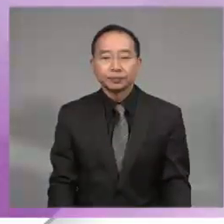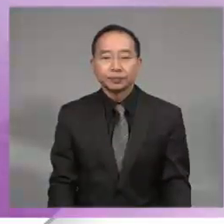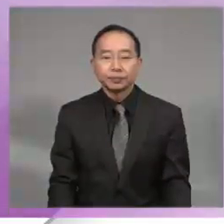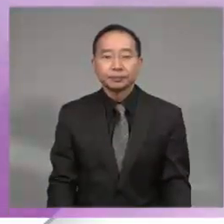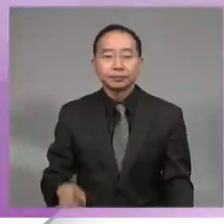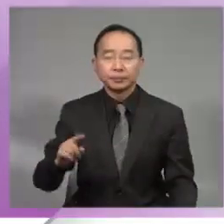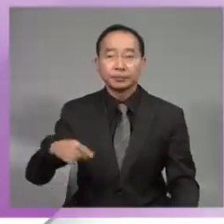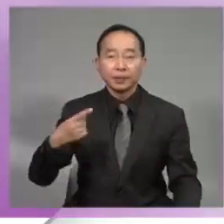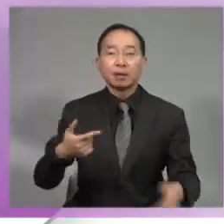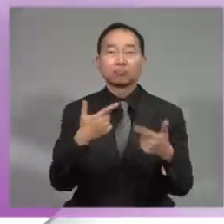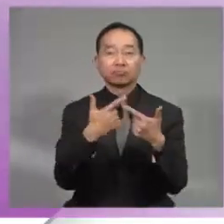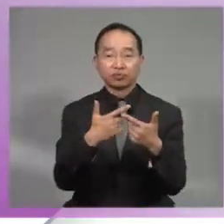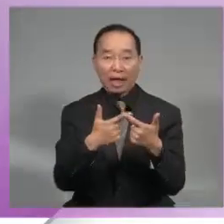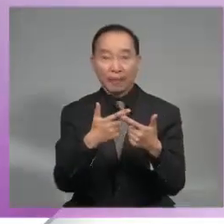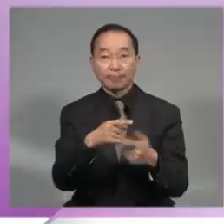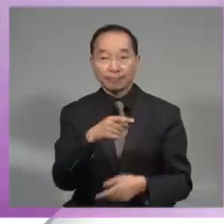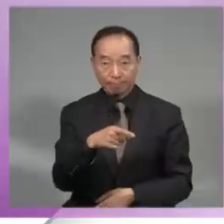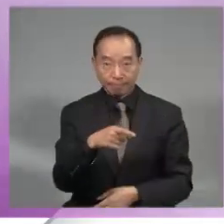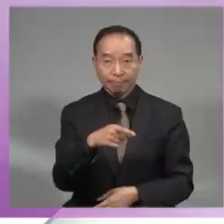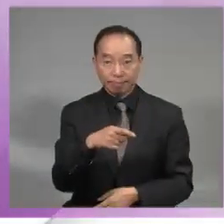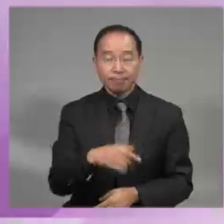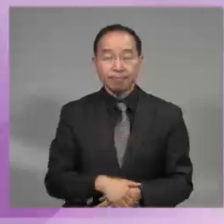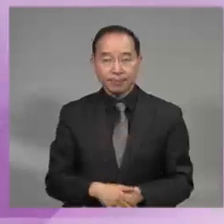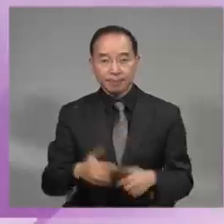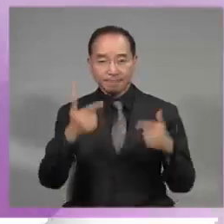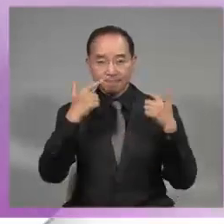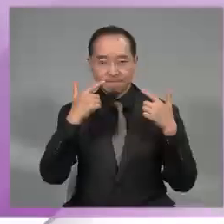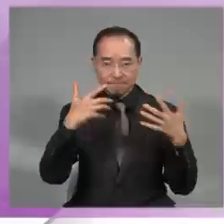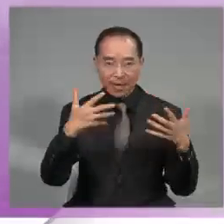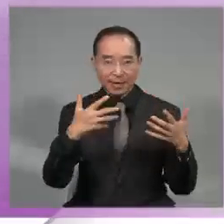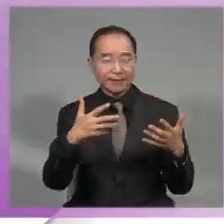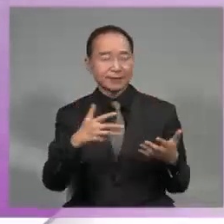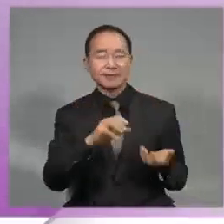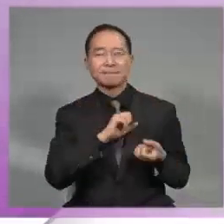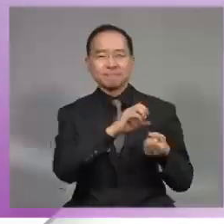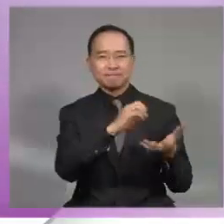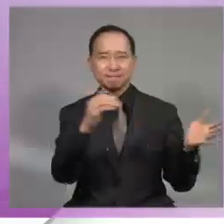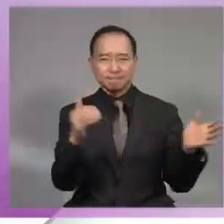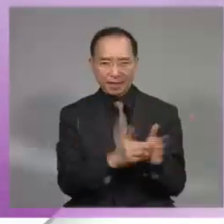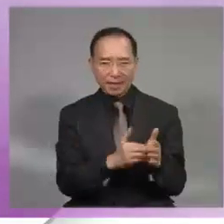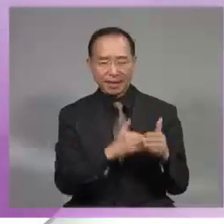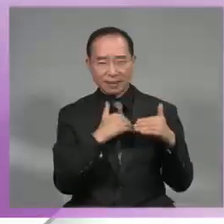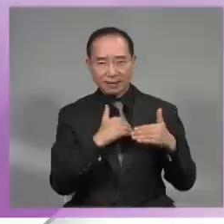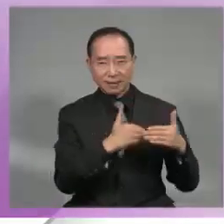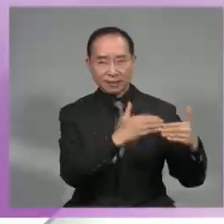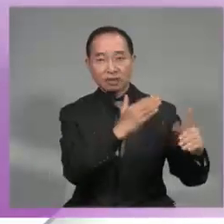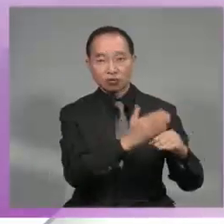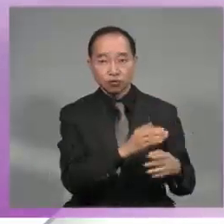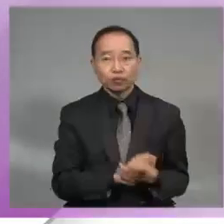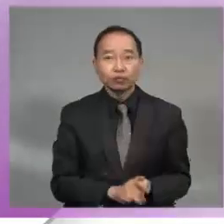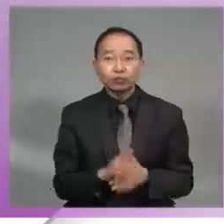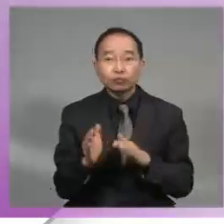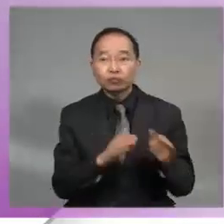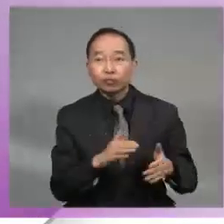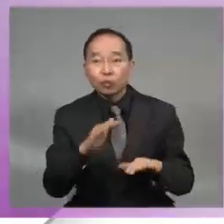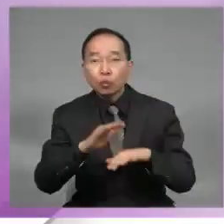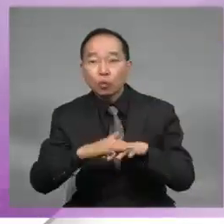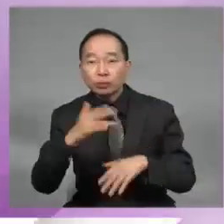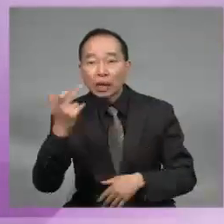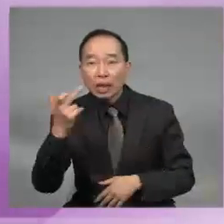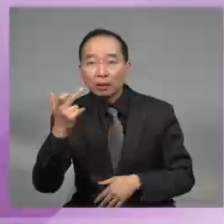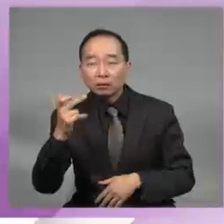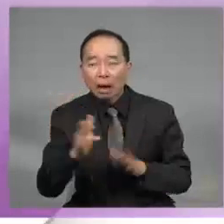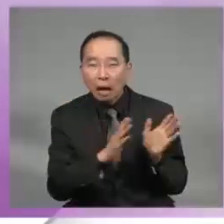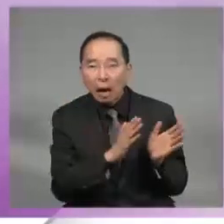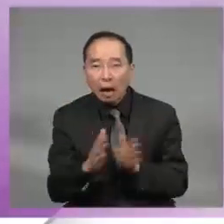자, 부산도 이렇게 확실하게 적법한 절차대로 진행이 되고 있고요. 아, 논산은 아직 정리의 한창이신